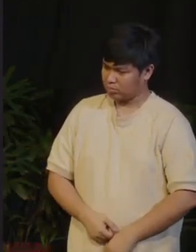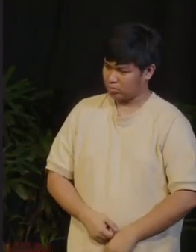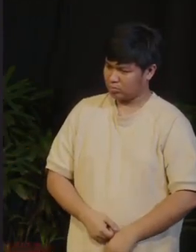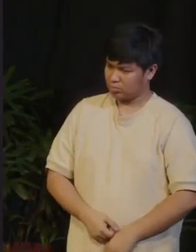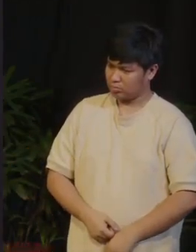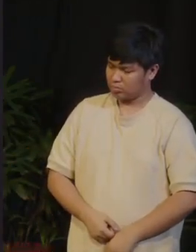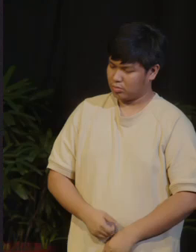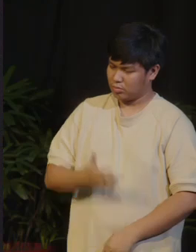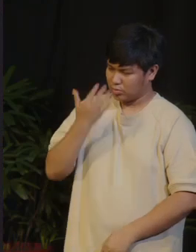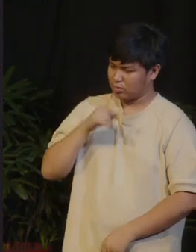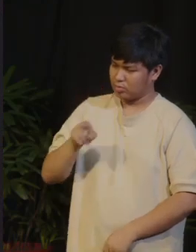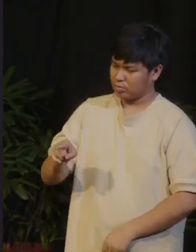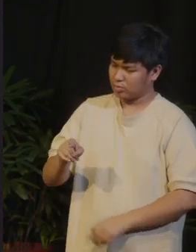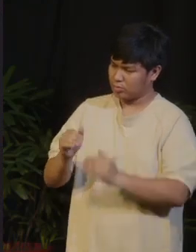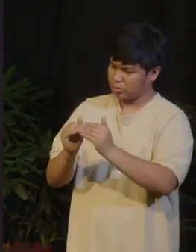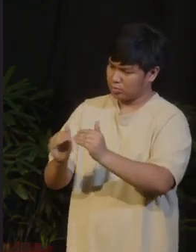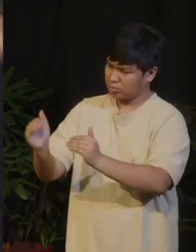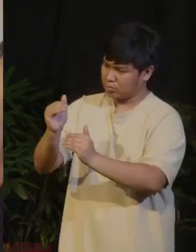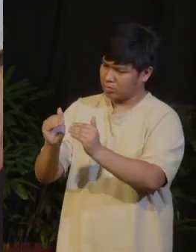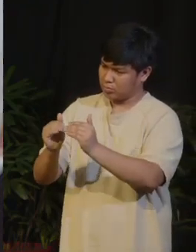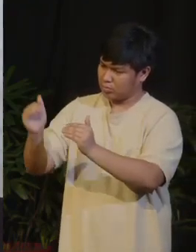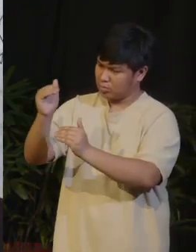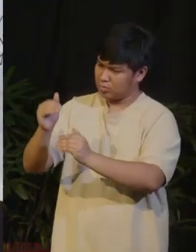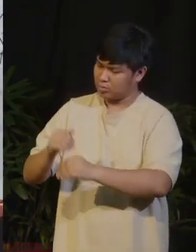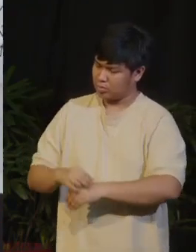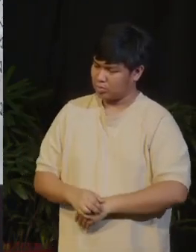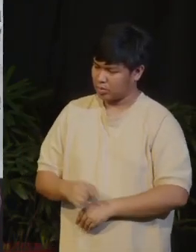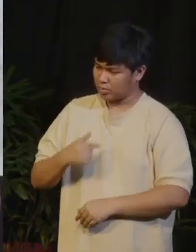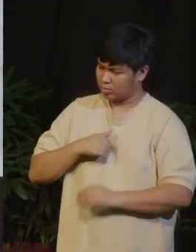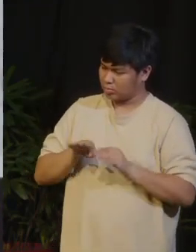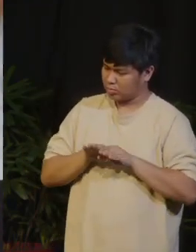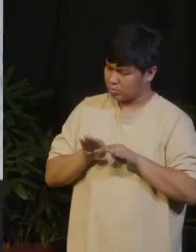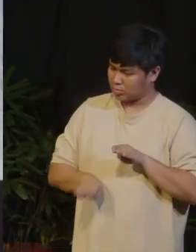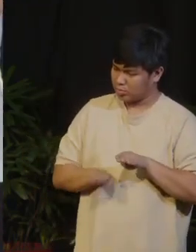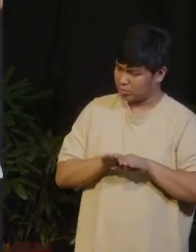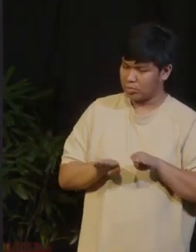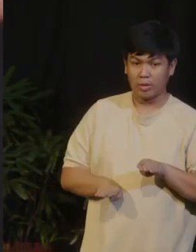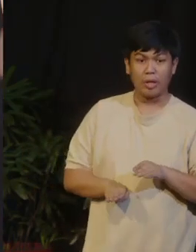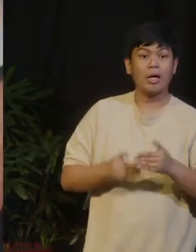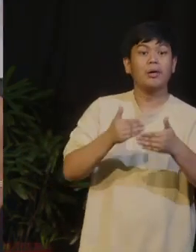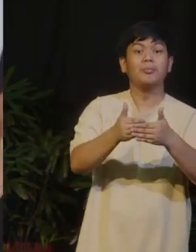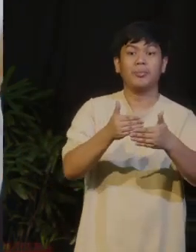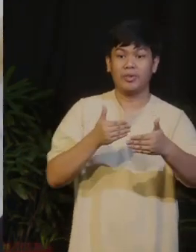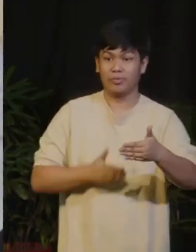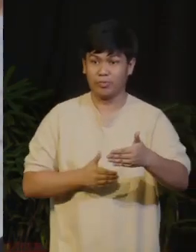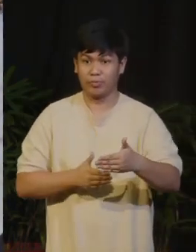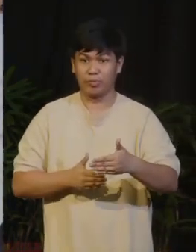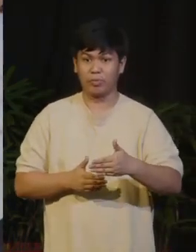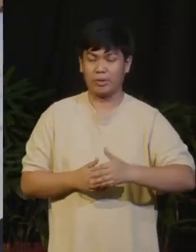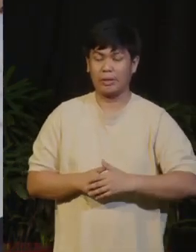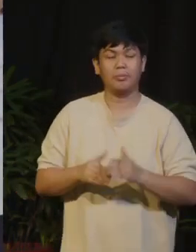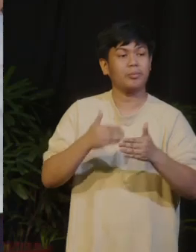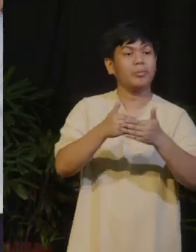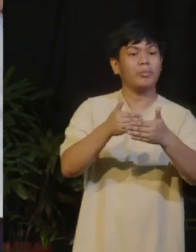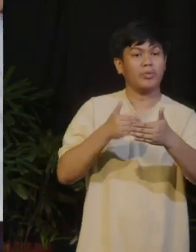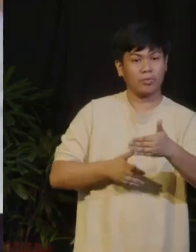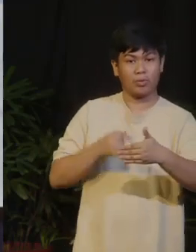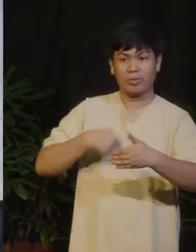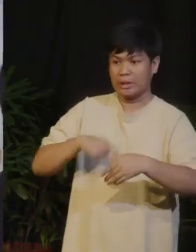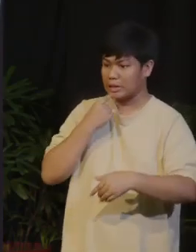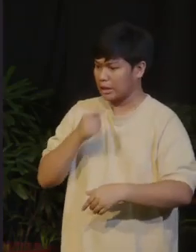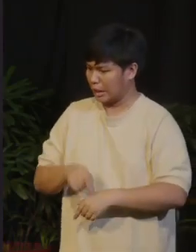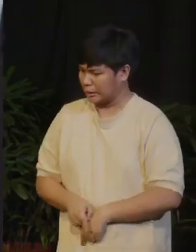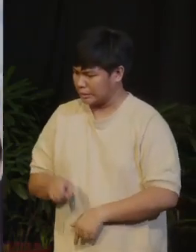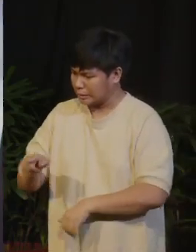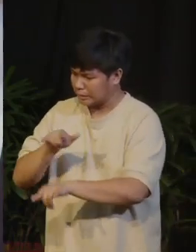niya. No? Ginugulangan niya ako. Bago niyo sabihin na, alam mo kapatid, ang gulang mo. No? Huwag